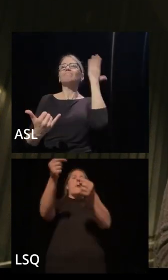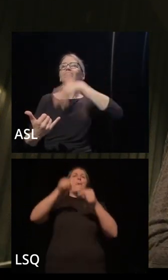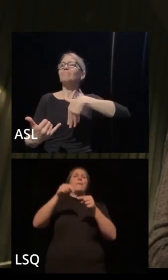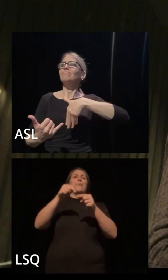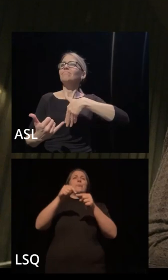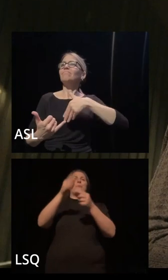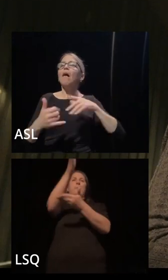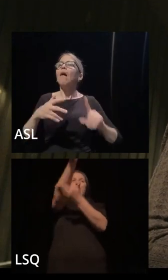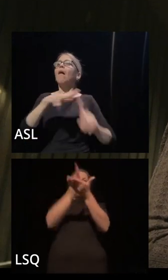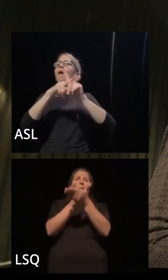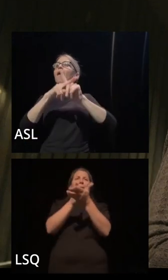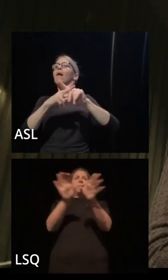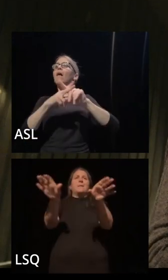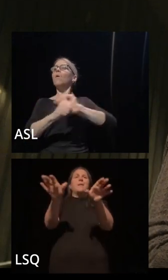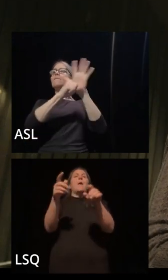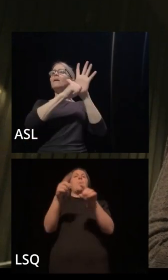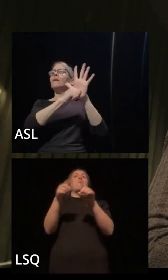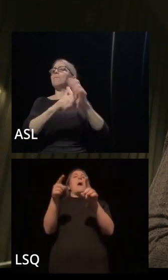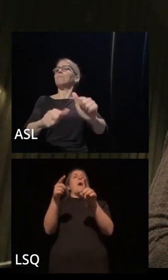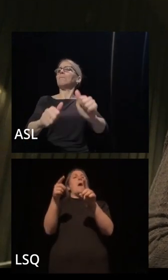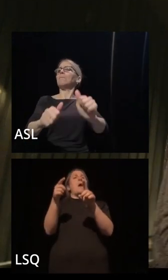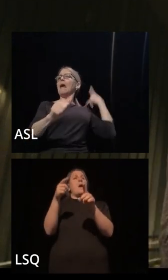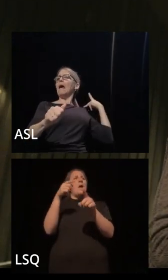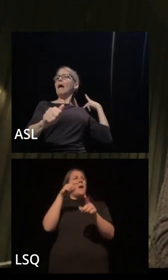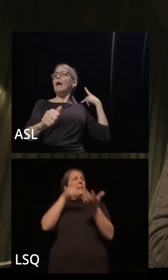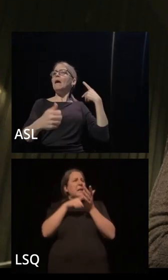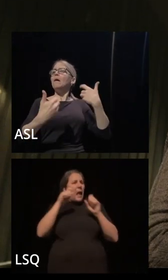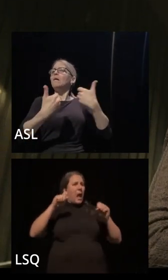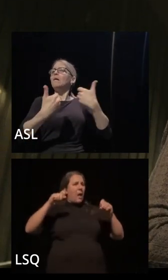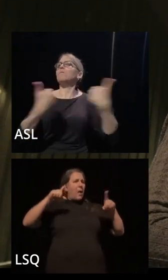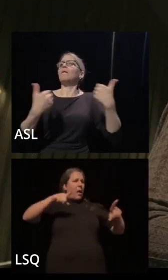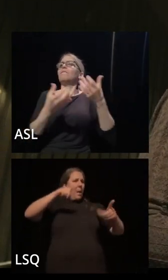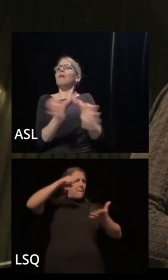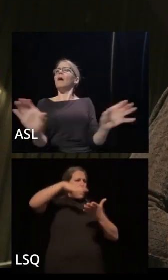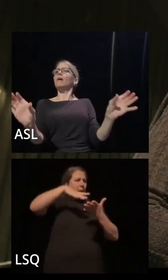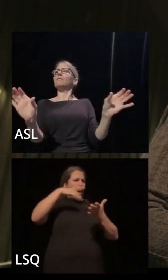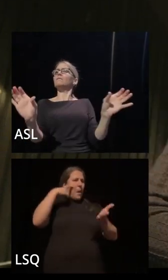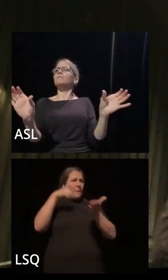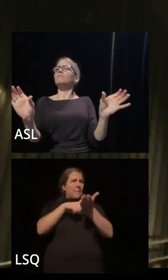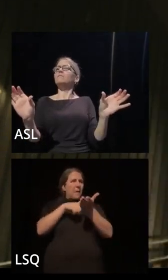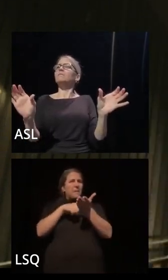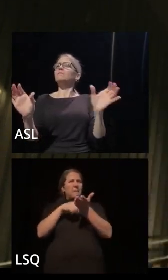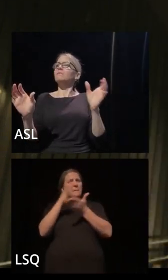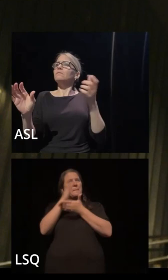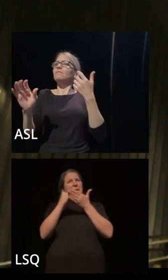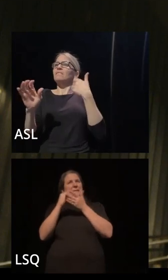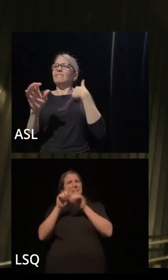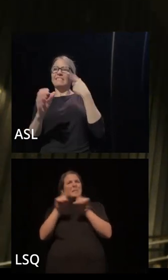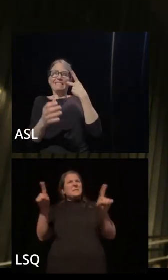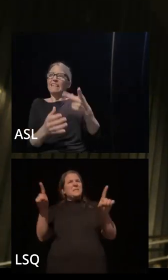cette cartographie émotionnelle, ces représentations du fleuve entre les deux pays ?